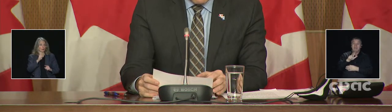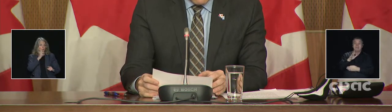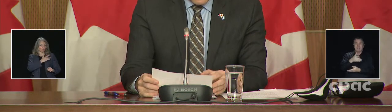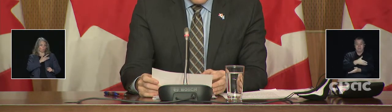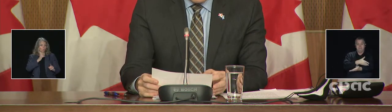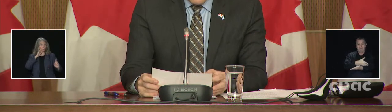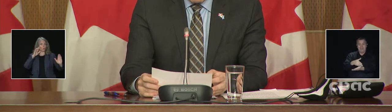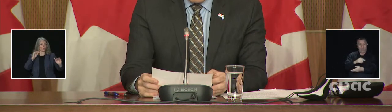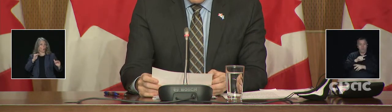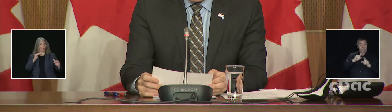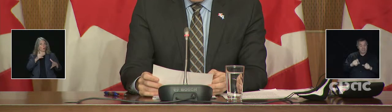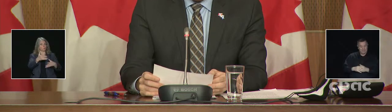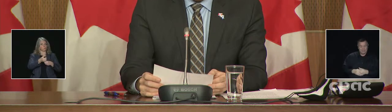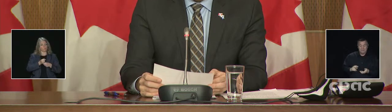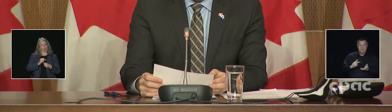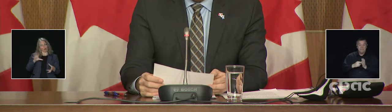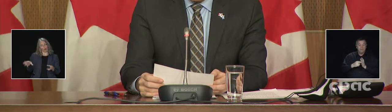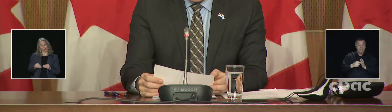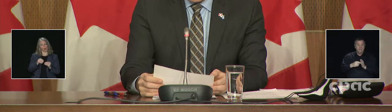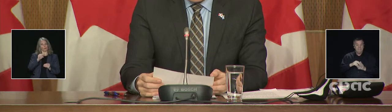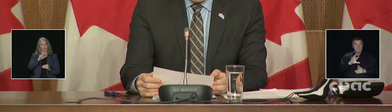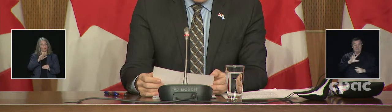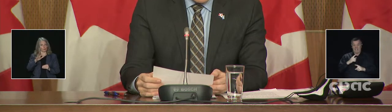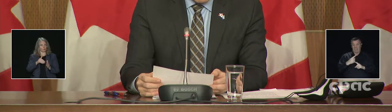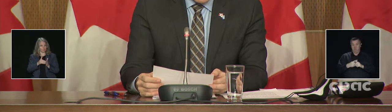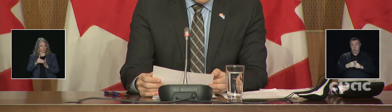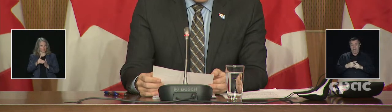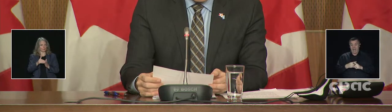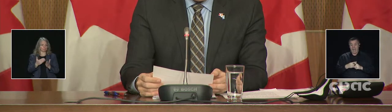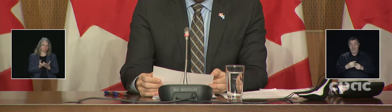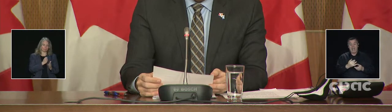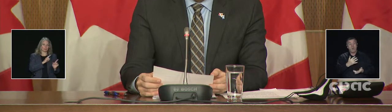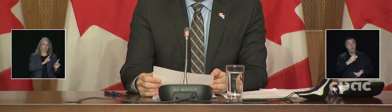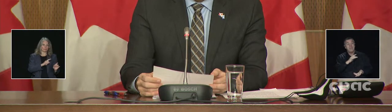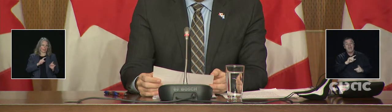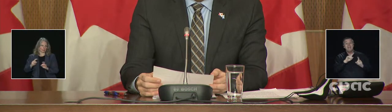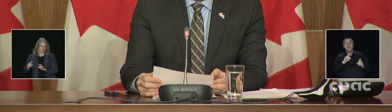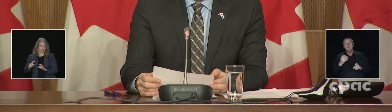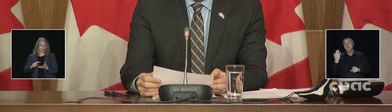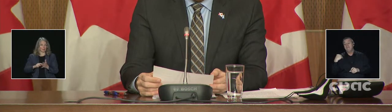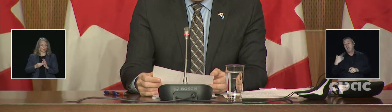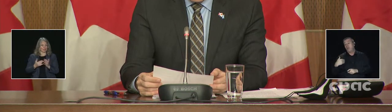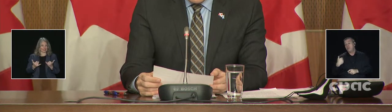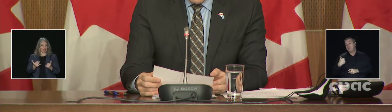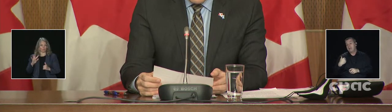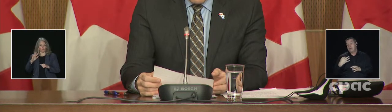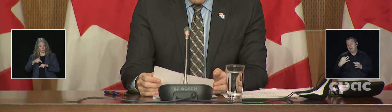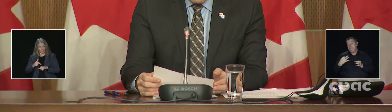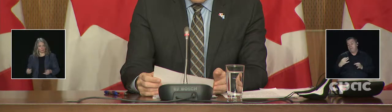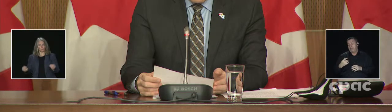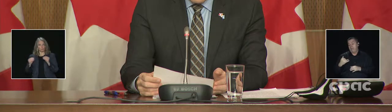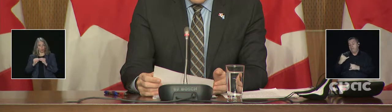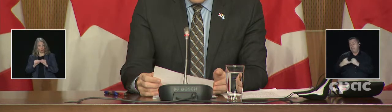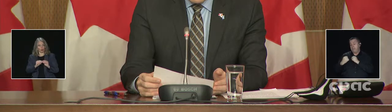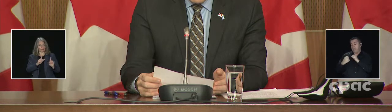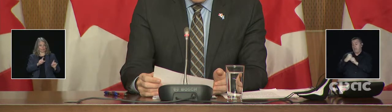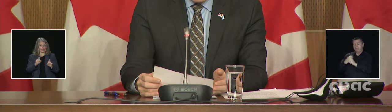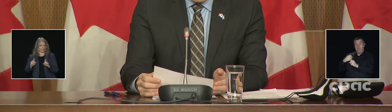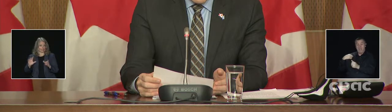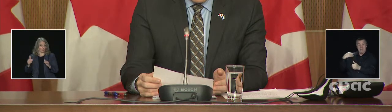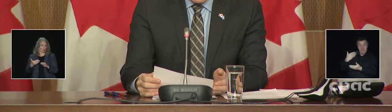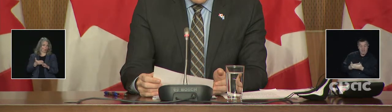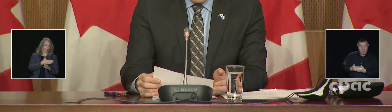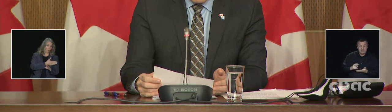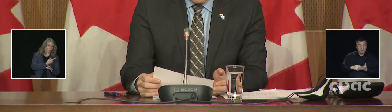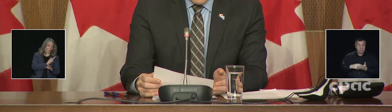millions. Cela représente à peu près 5 fois la quantité moyenne de tests utilisés au cours de la dernière année. Il s'agit